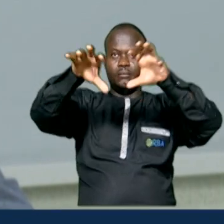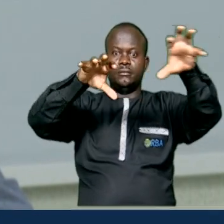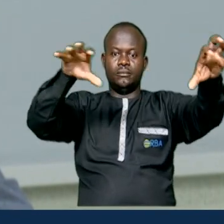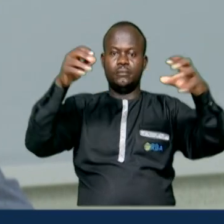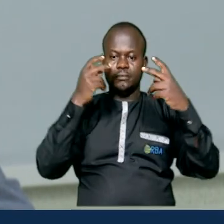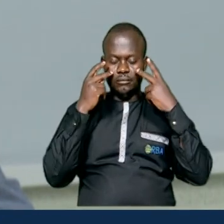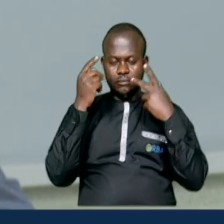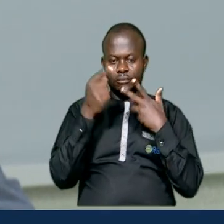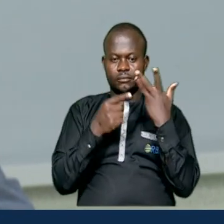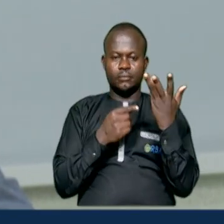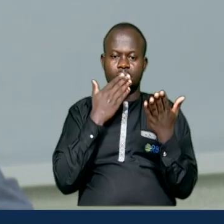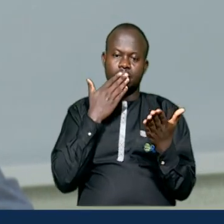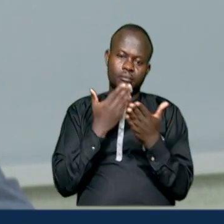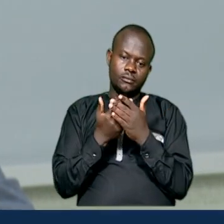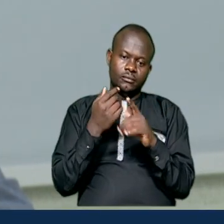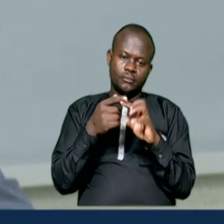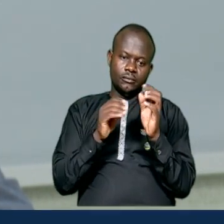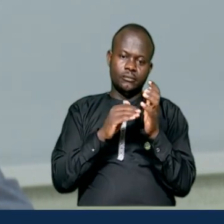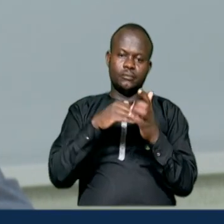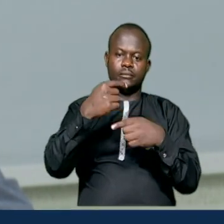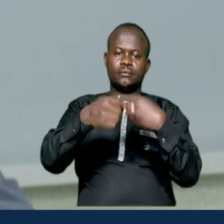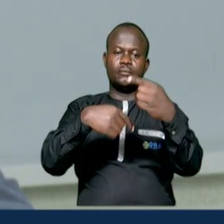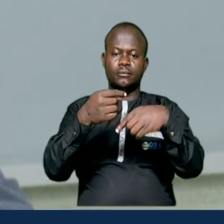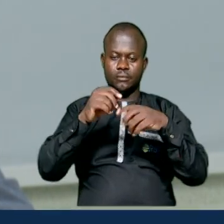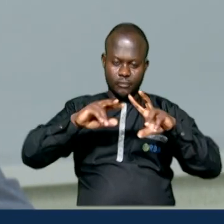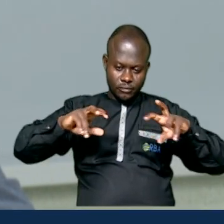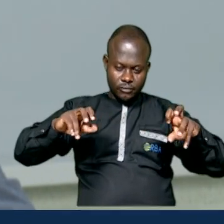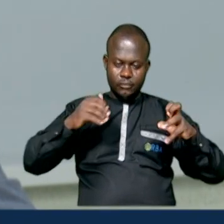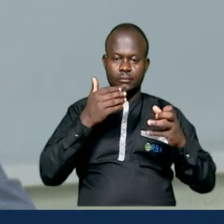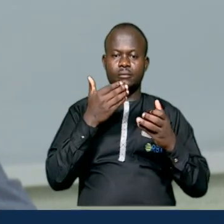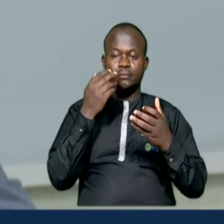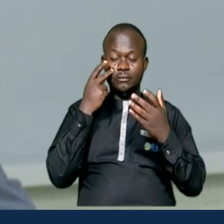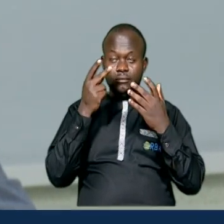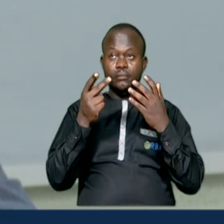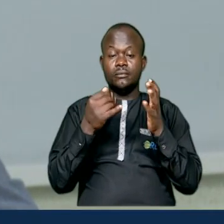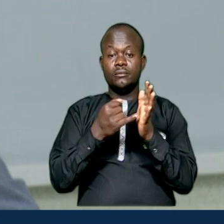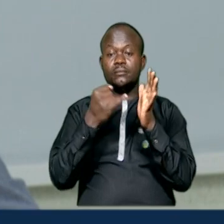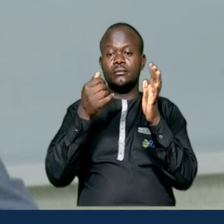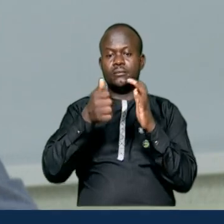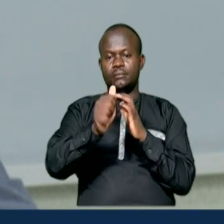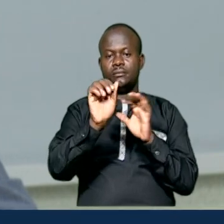neza ariko tuzategereza tubipime neza tunarebe na impact yabyo